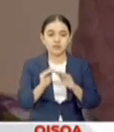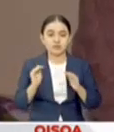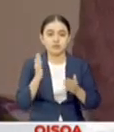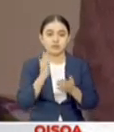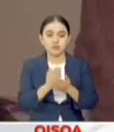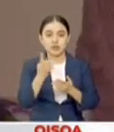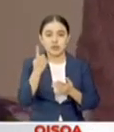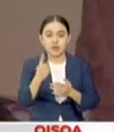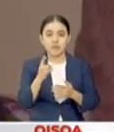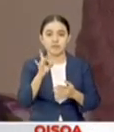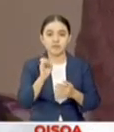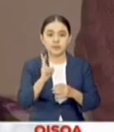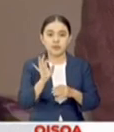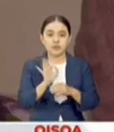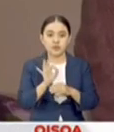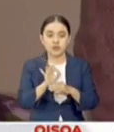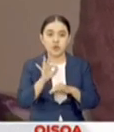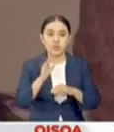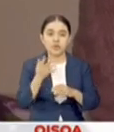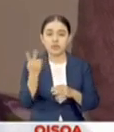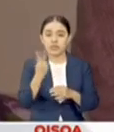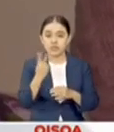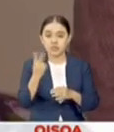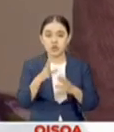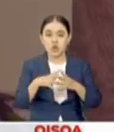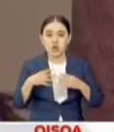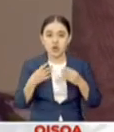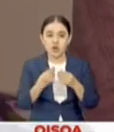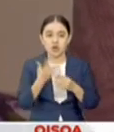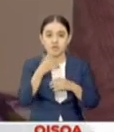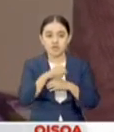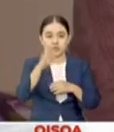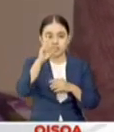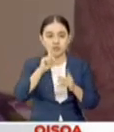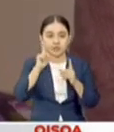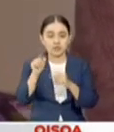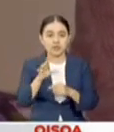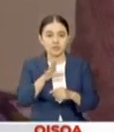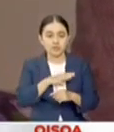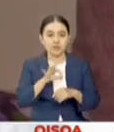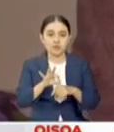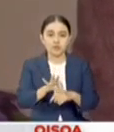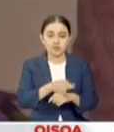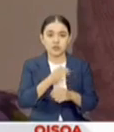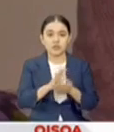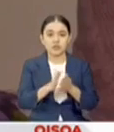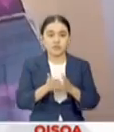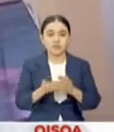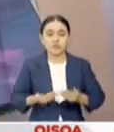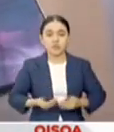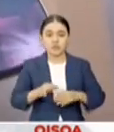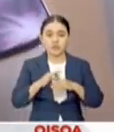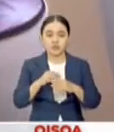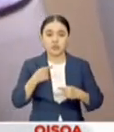farzandim bor. Birisi saraton kasalligi bilan og'risa, ikkinchisi oilasi bilan xorij davlatiga ketib qolgan. Turmush taqdirim juda og'ir o'tdi.